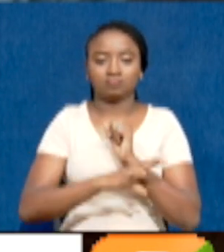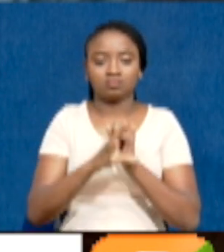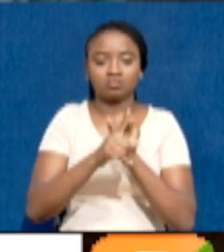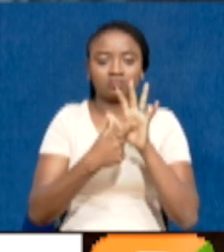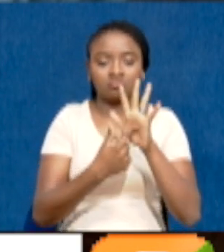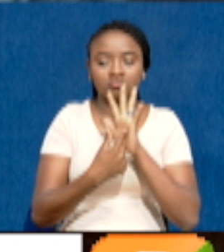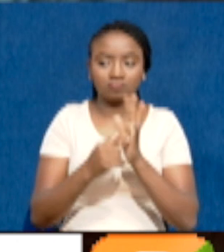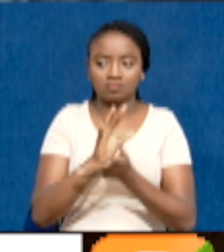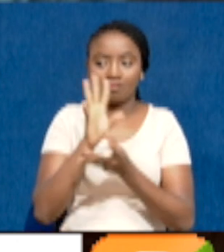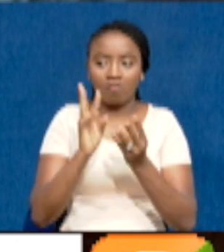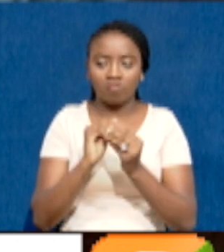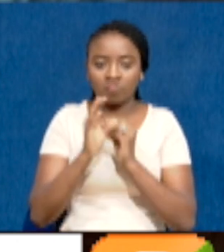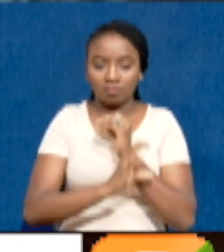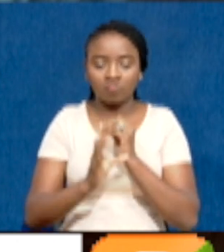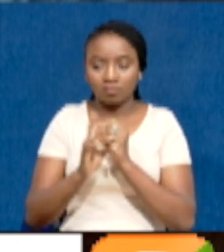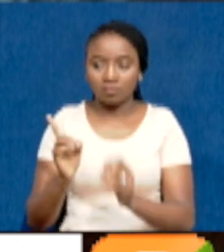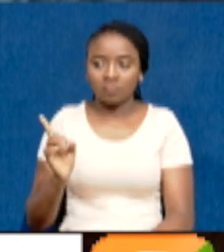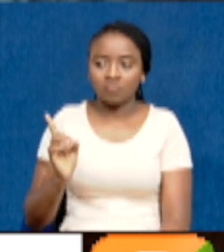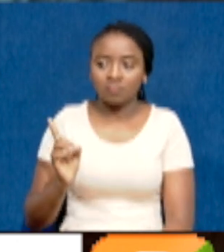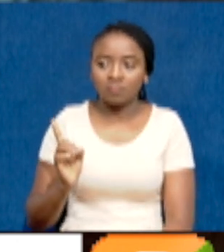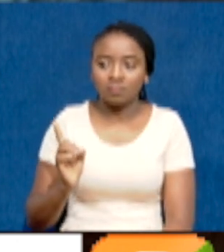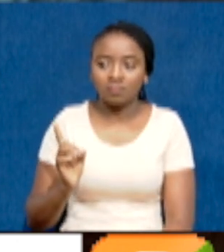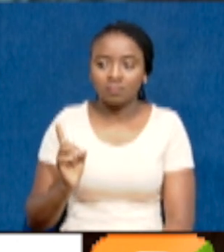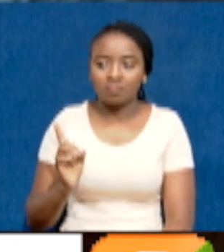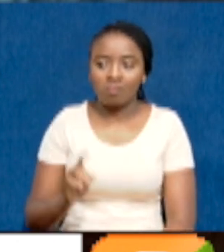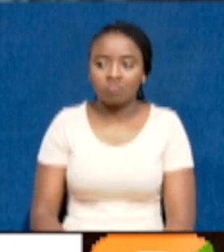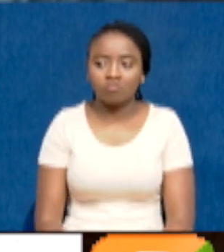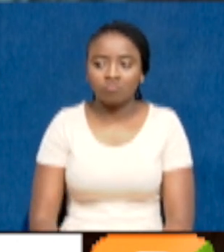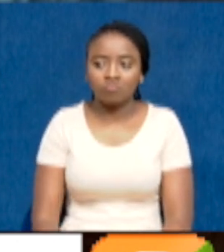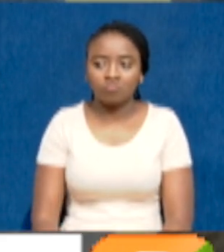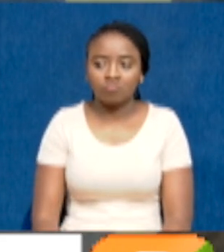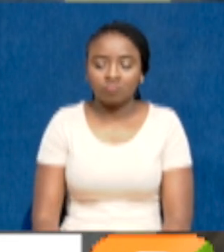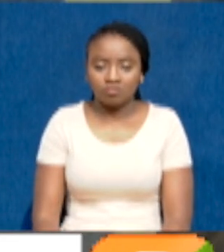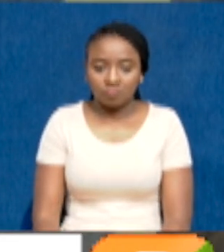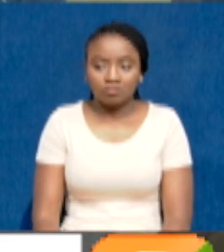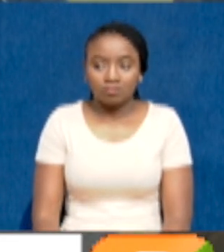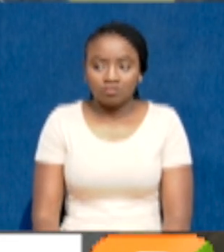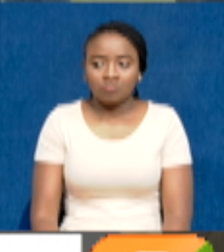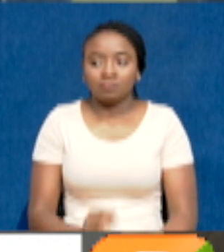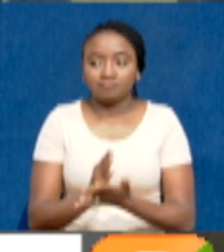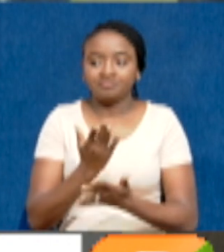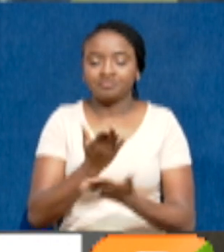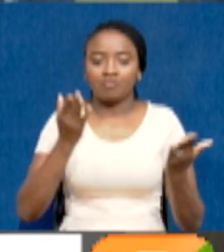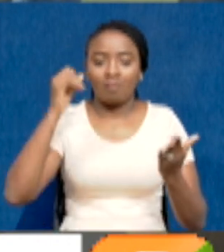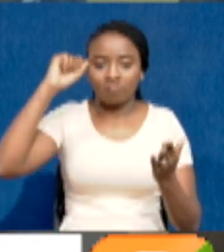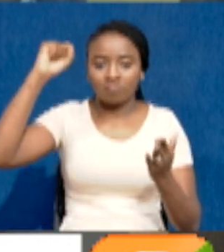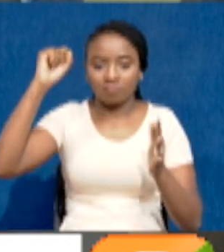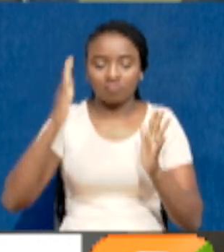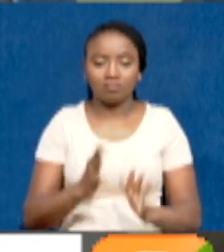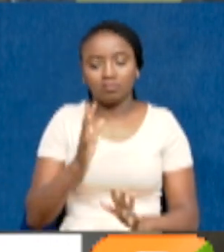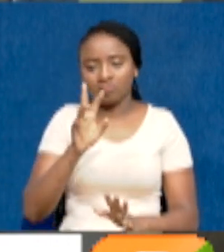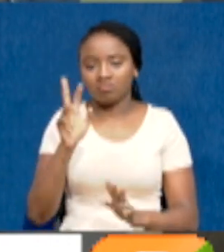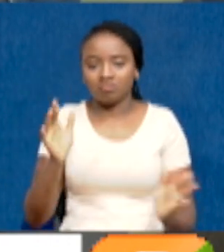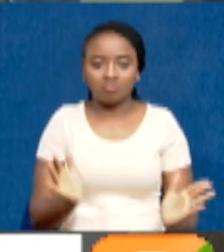6 kuongezwa, baada ya kufikia idadi ya wapiga kura 3,000 zinazohitajika. Baadhi ya wanasiasa wameonekana kuwarai